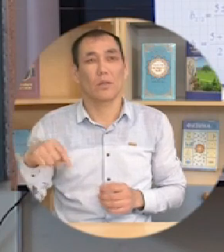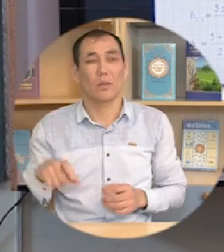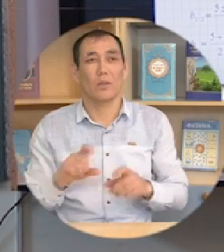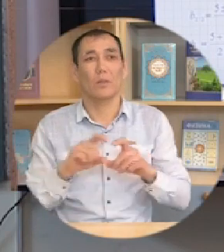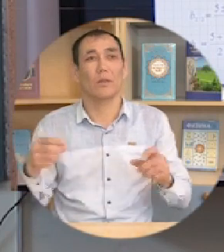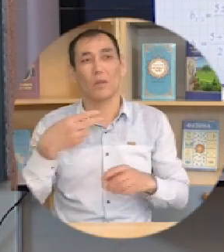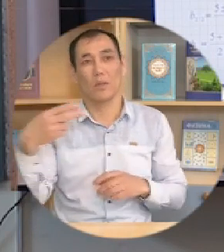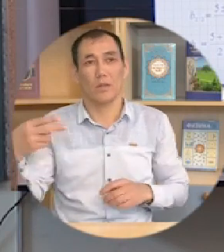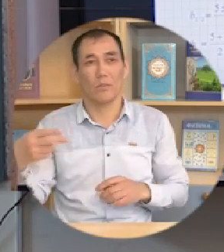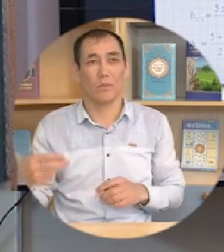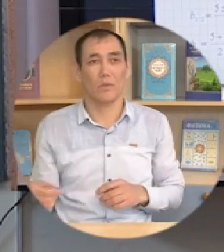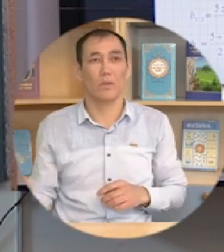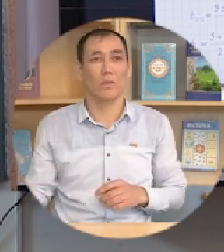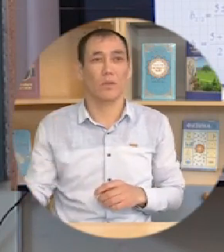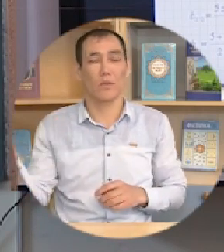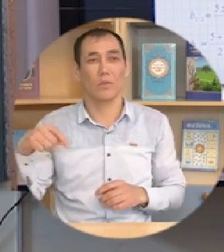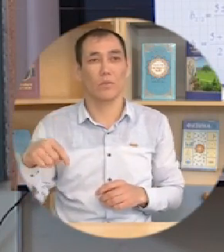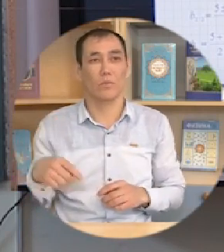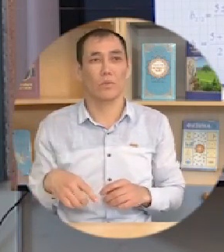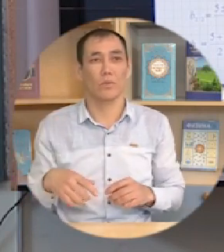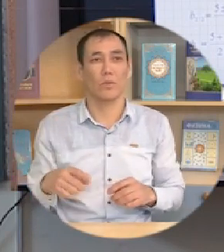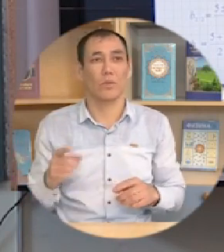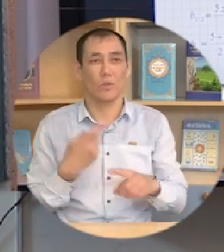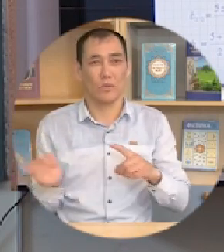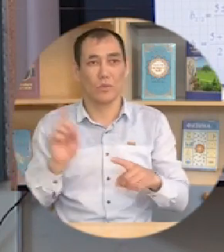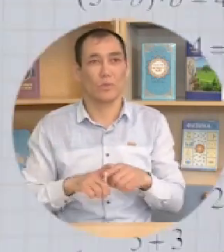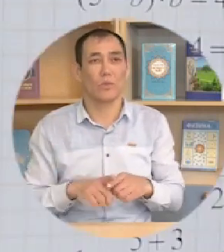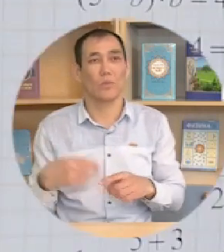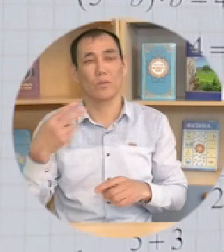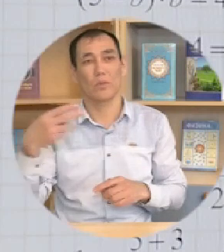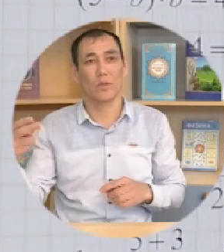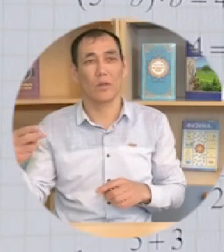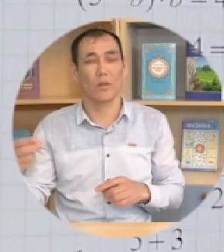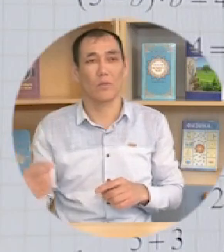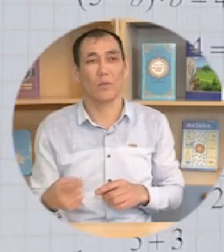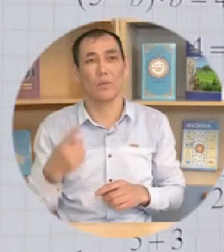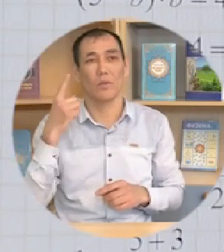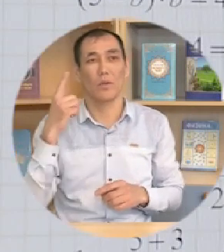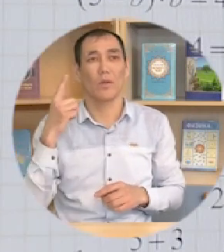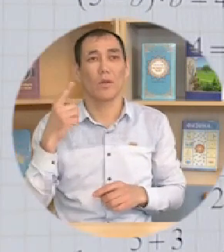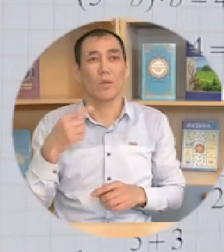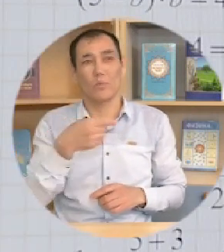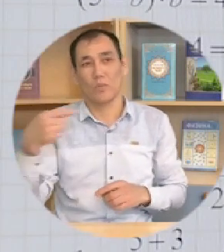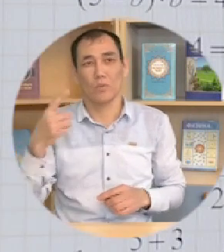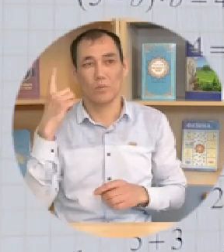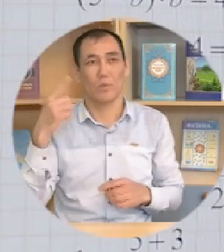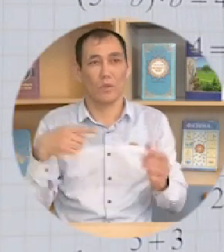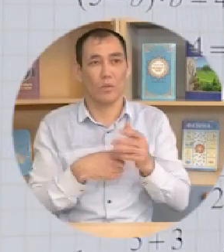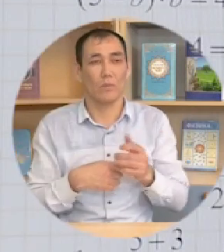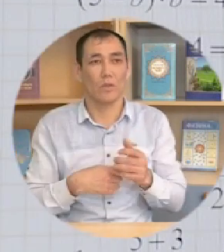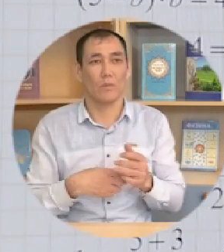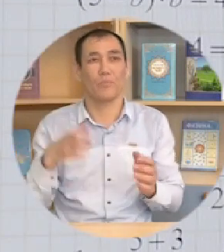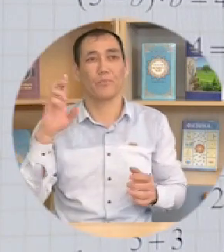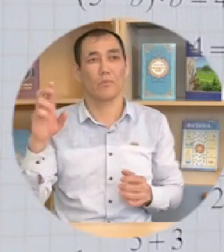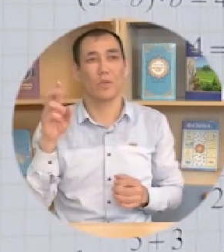теңлемеге келтіруіміз үшін біздер теңлемені минус 1-ге көбейтеміз.